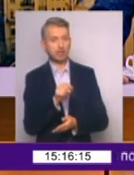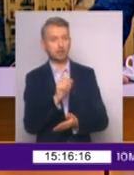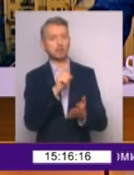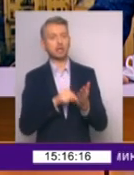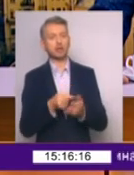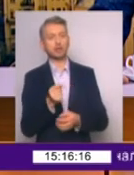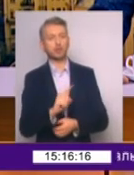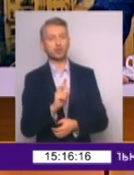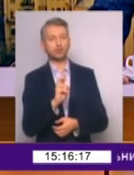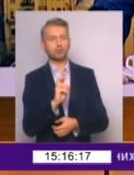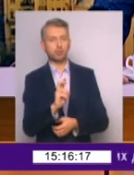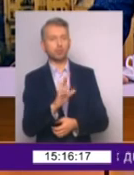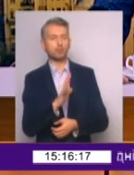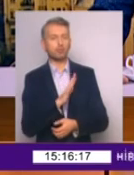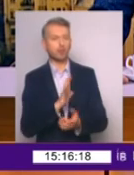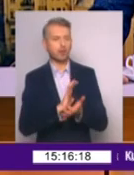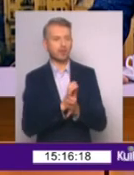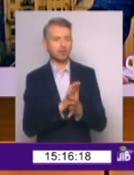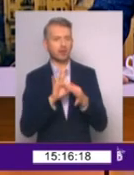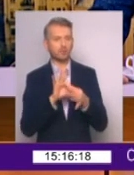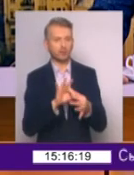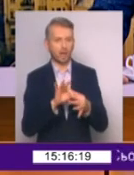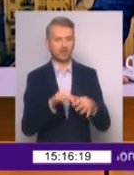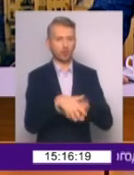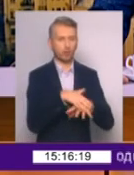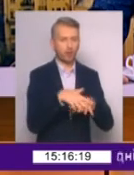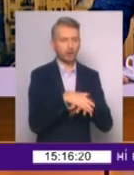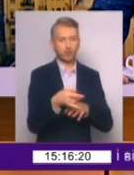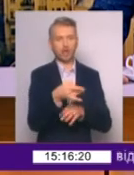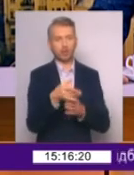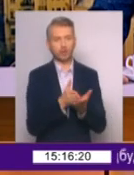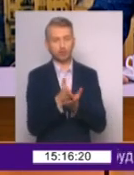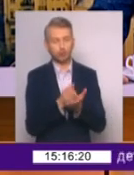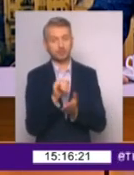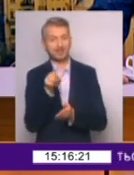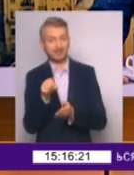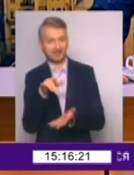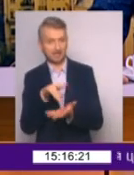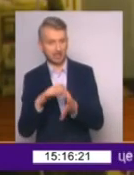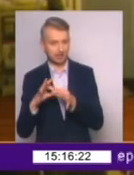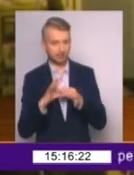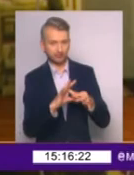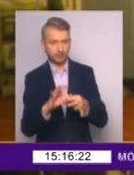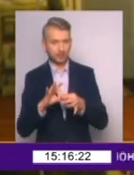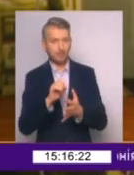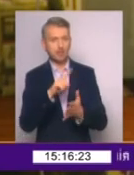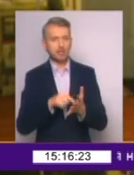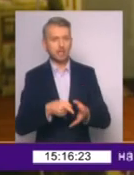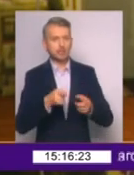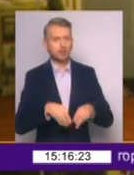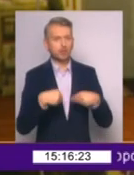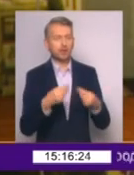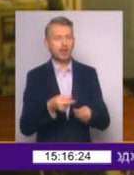щоб була дійсно тісна співпраця громадян, громадськості, районних служб і цього центру в частині дійсно надання